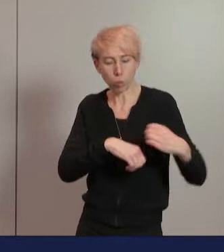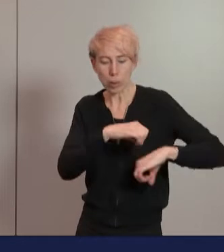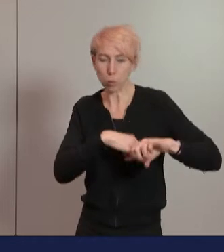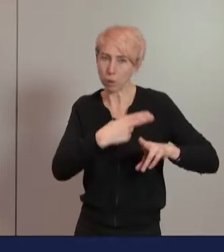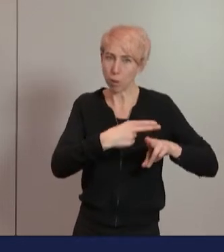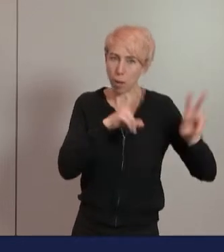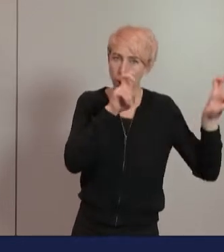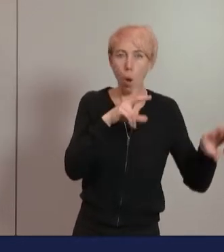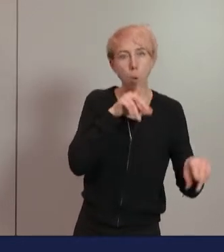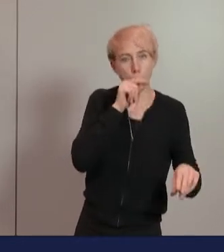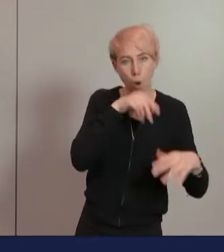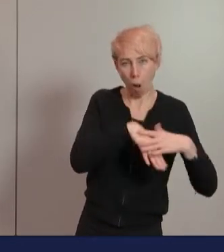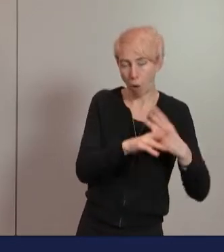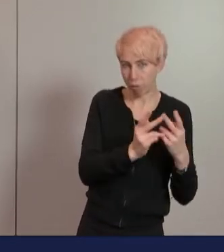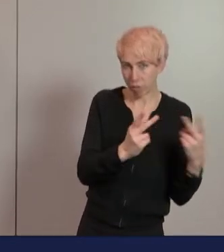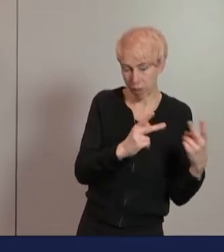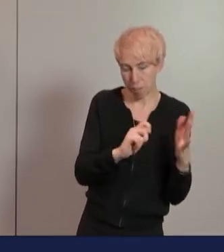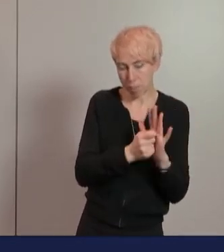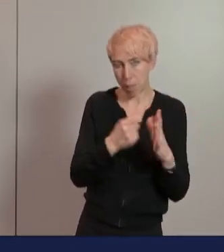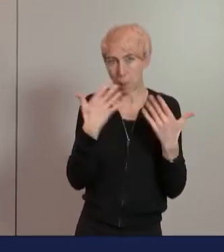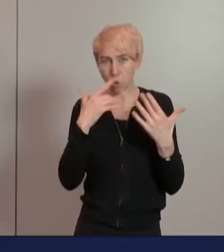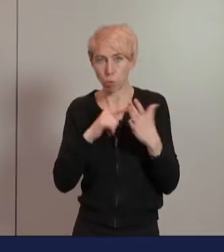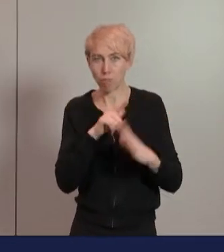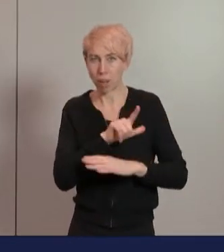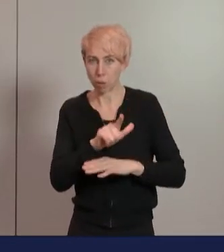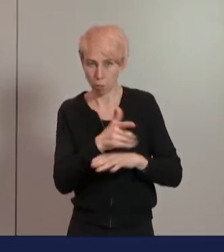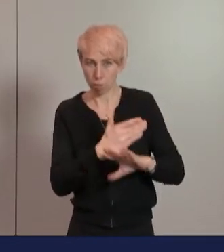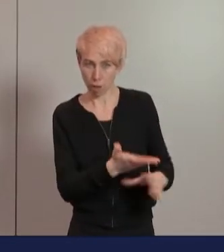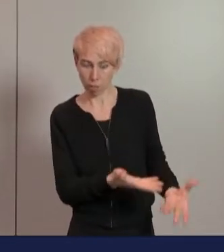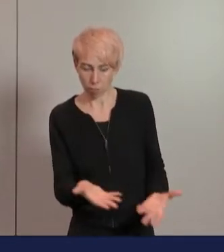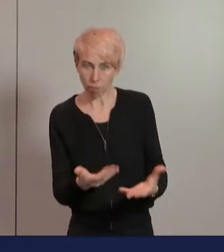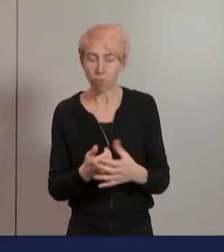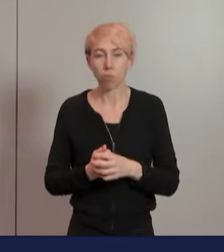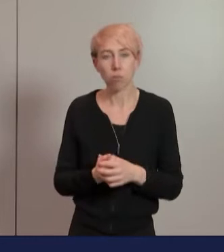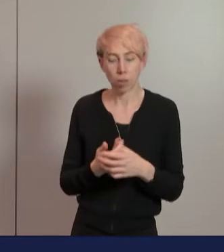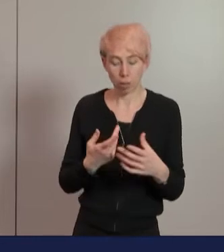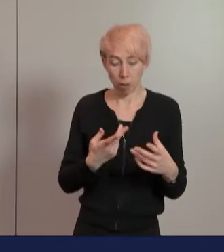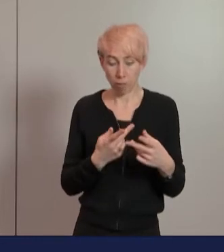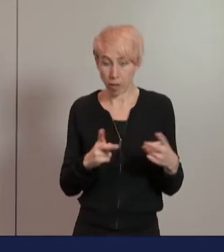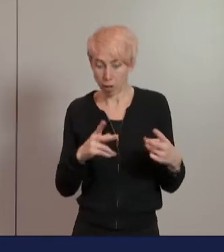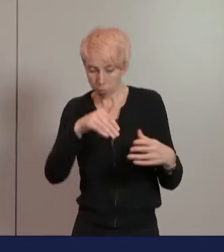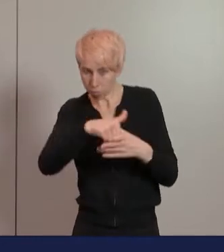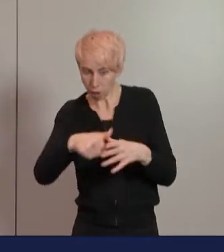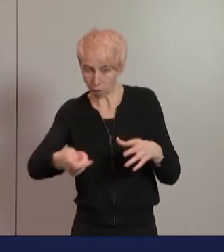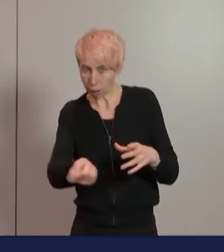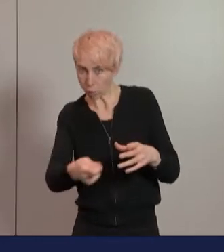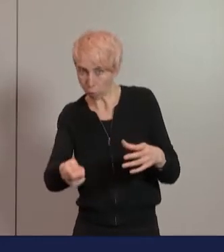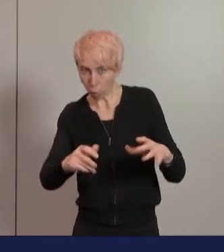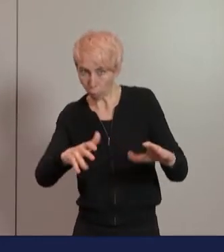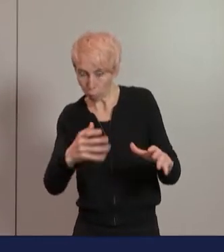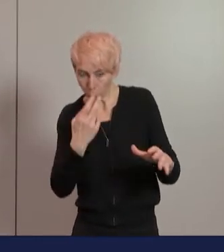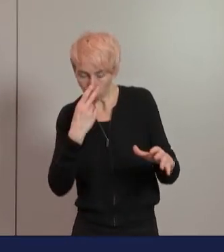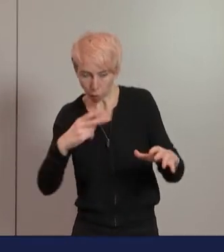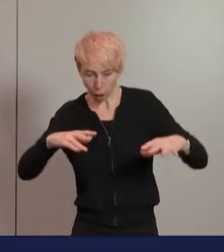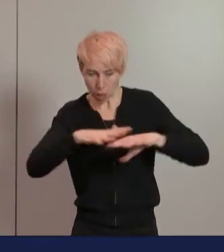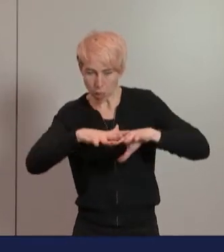2022. La ville nature se construit à partir d'un maillage de trames vertes, bleues, brunes